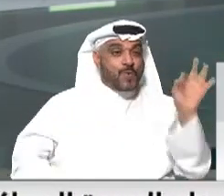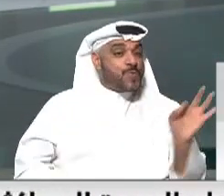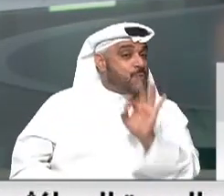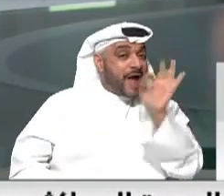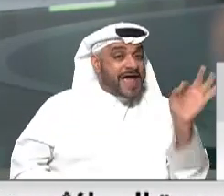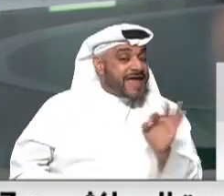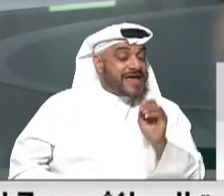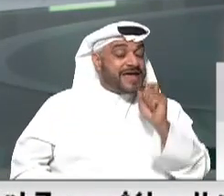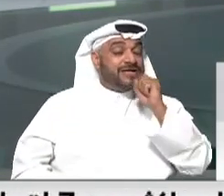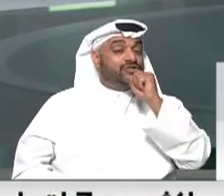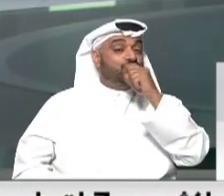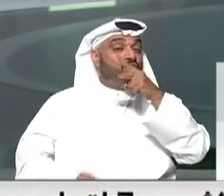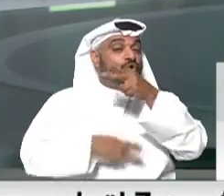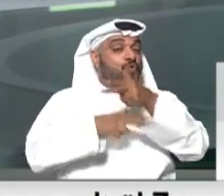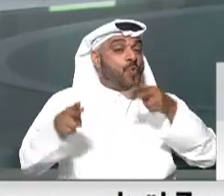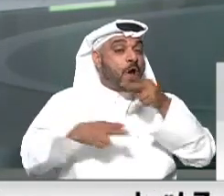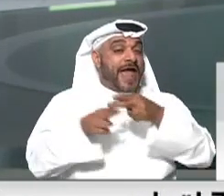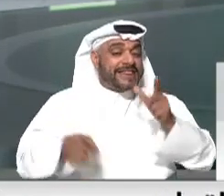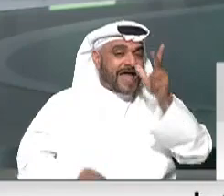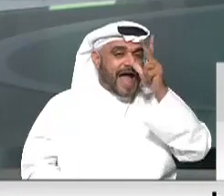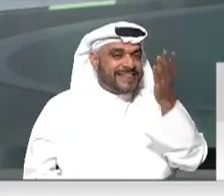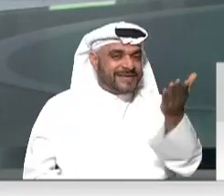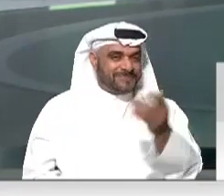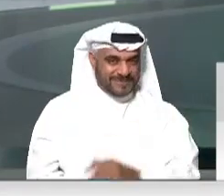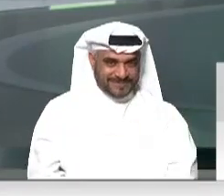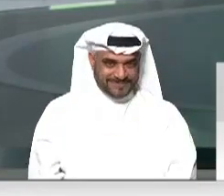تزامنت مع المدارس والدوامات.